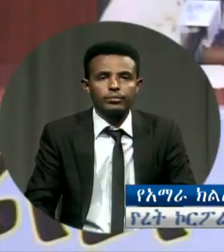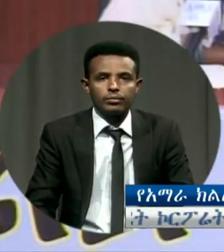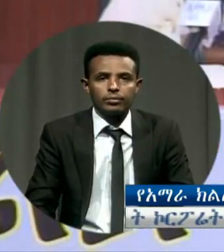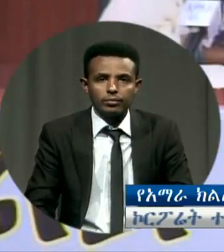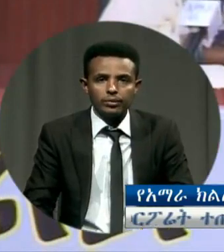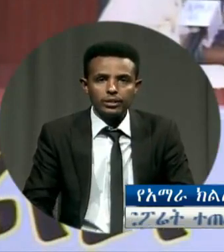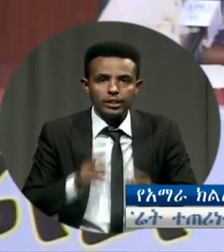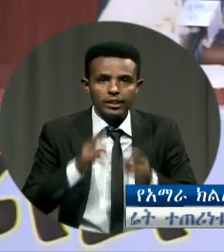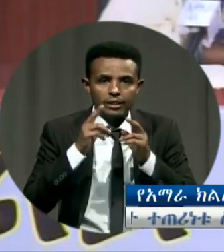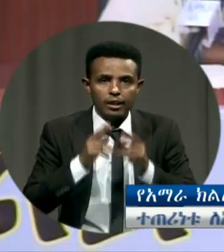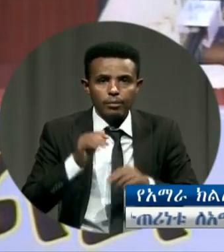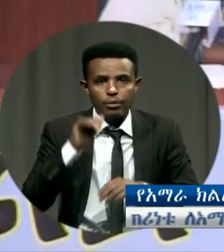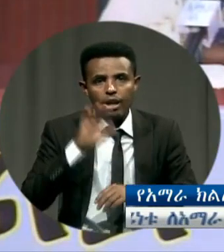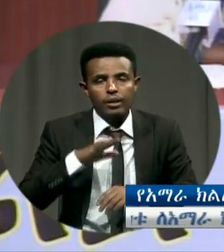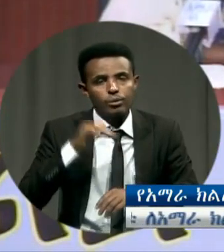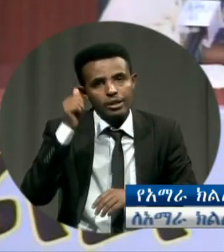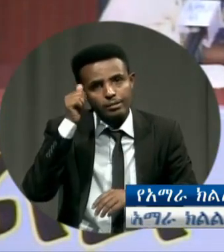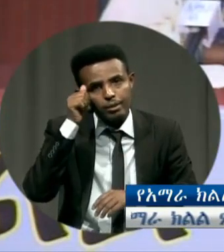ተከበሩ አቶ አስማማው።